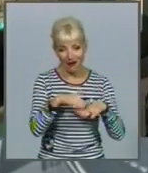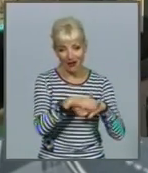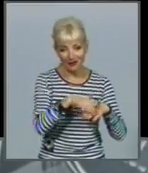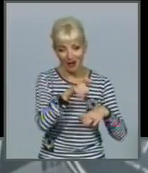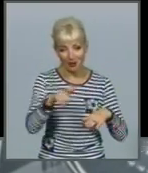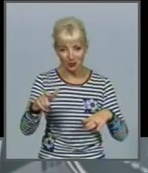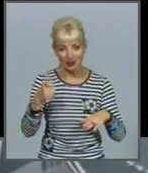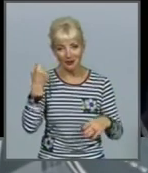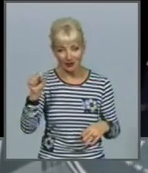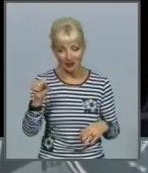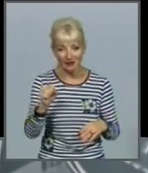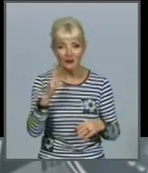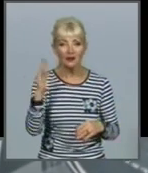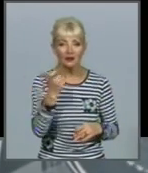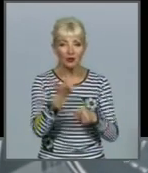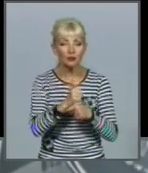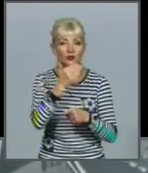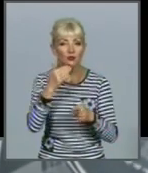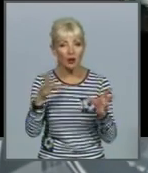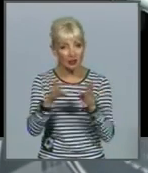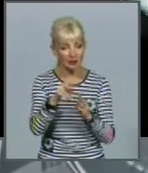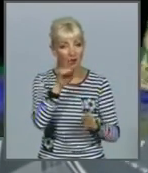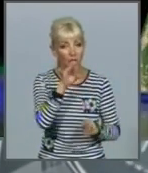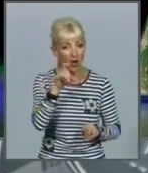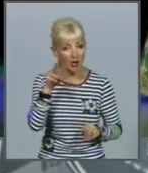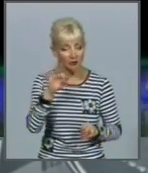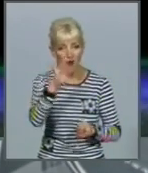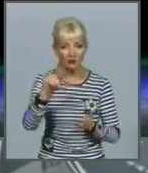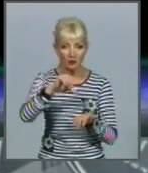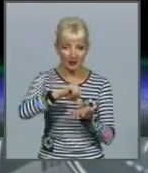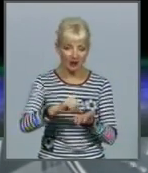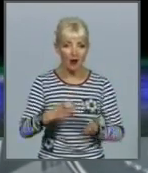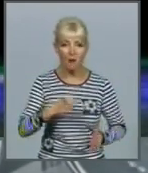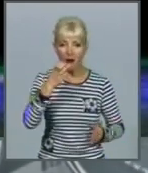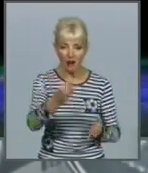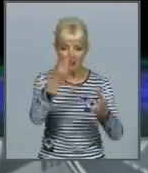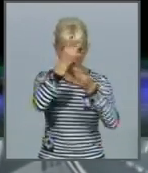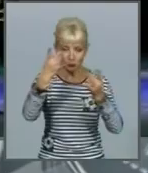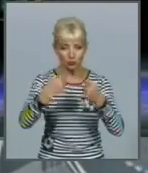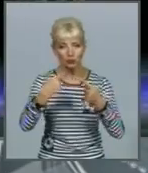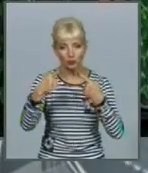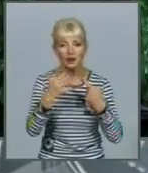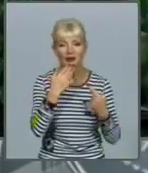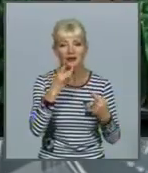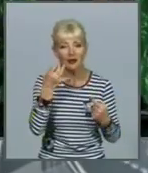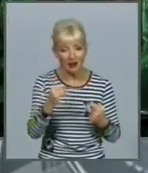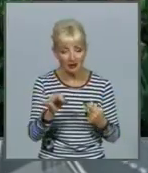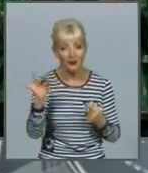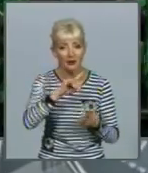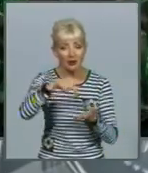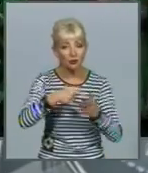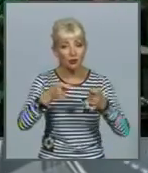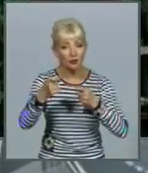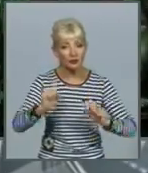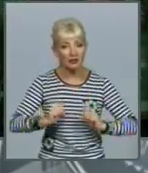чимало цікавих спільних проєктів, які представляють багатство культур інших національностей. І міська влада намагається створити такі